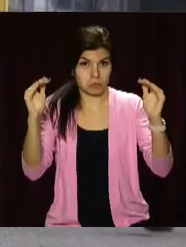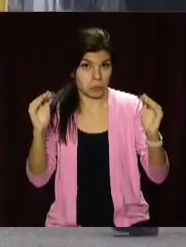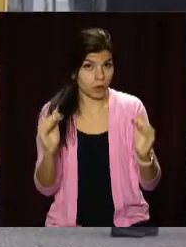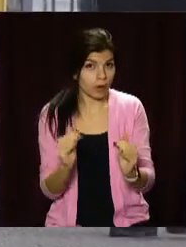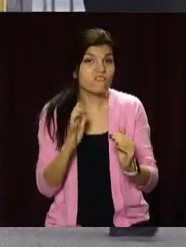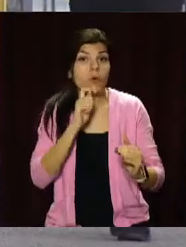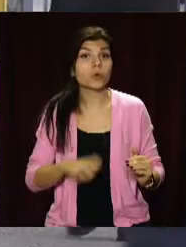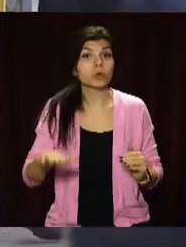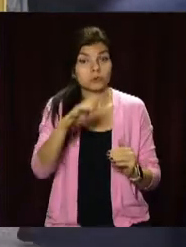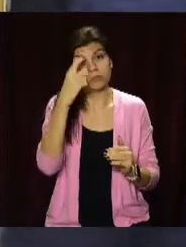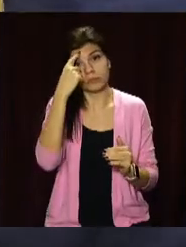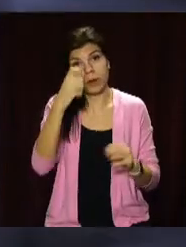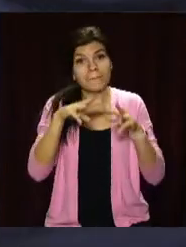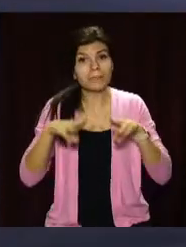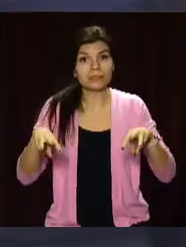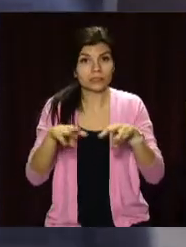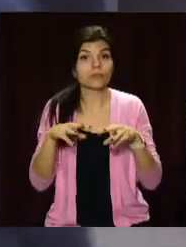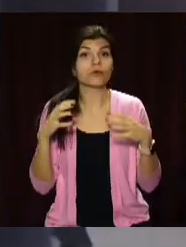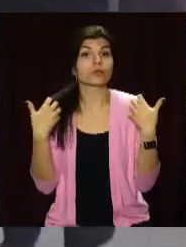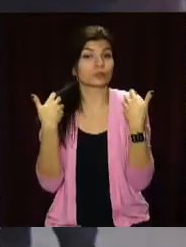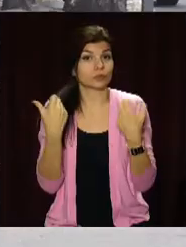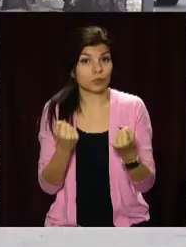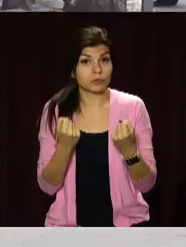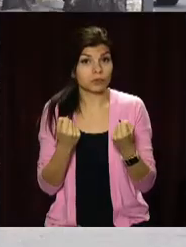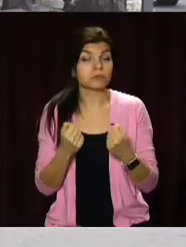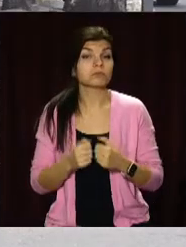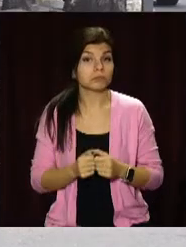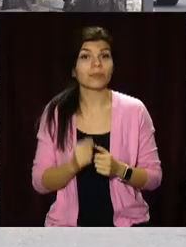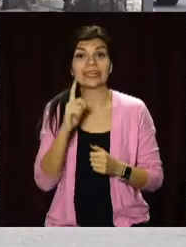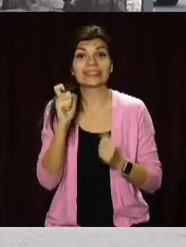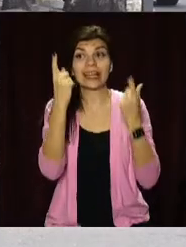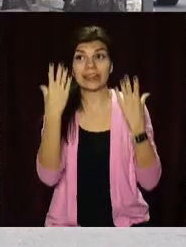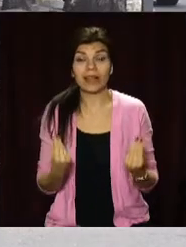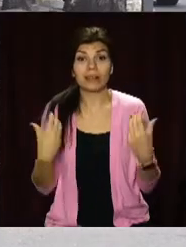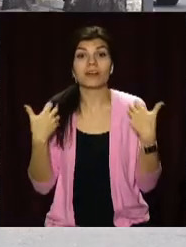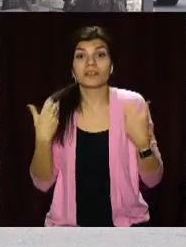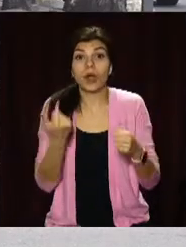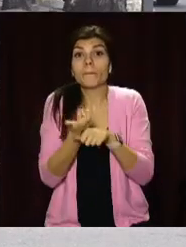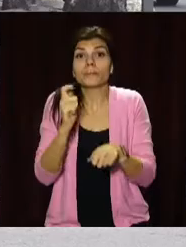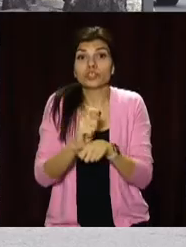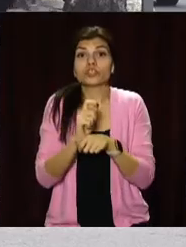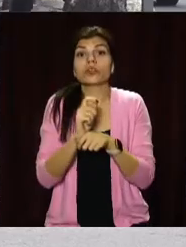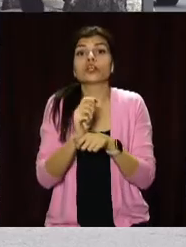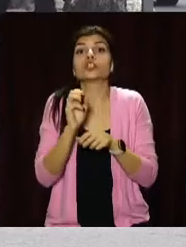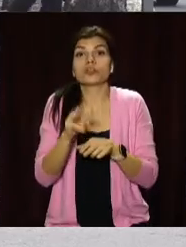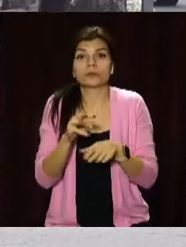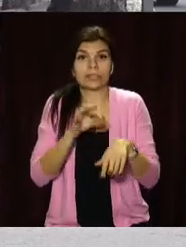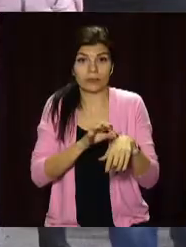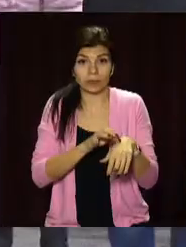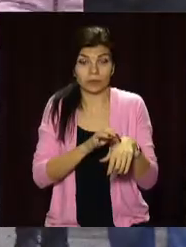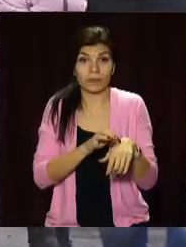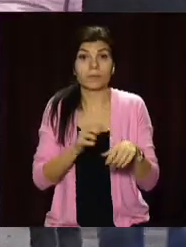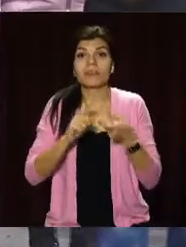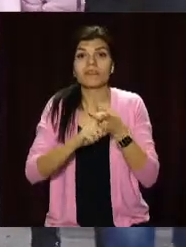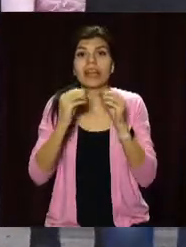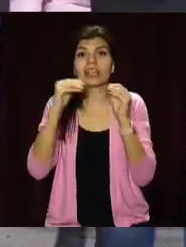і в Україні, повідомляють у Міністерстві охорони здоров'я. За день подолали недугу більше, ніж захворіли. Інфікувалися